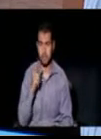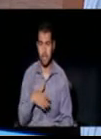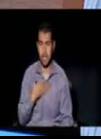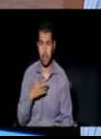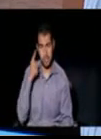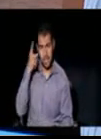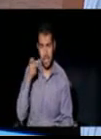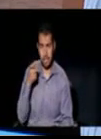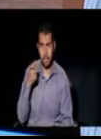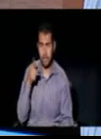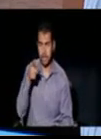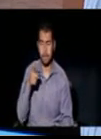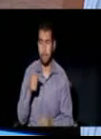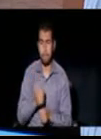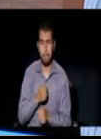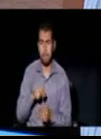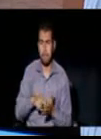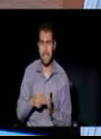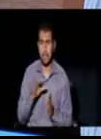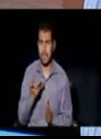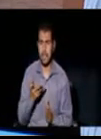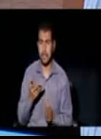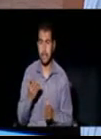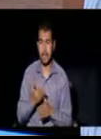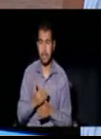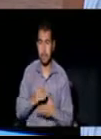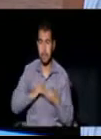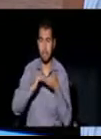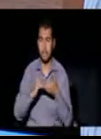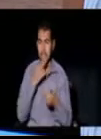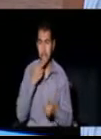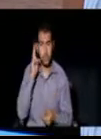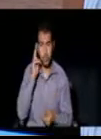أمهم الروحية بقى زي ما بيقولوا كده. إيه مبادرة إيدي بتتكلمني؟